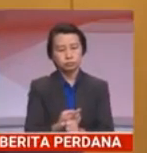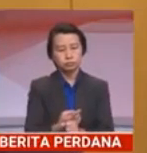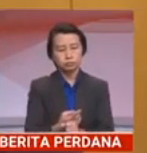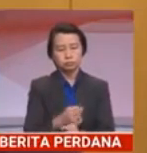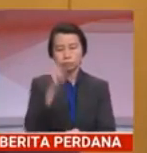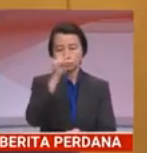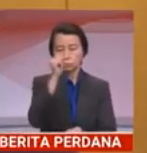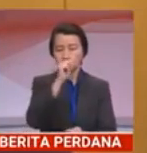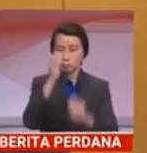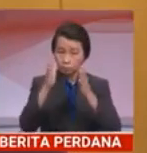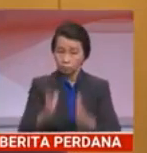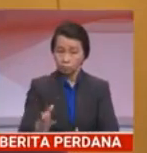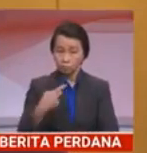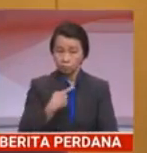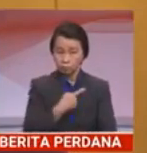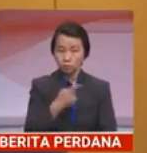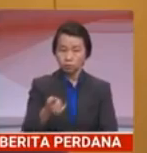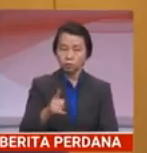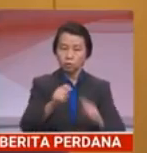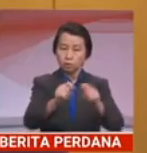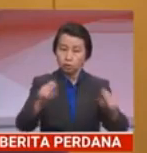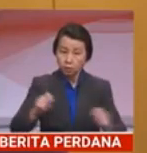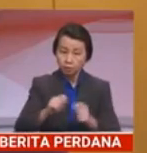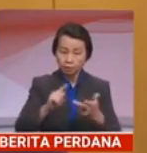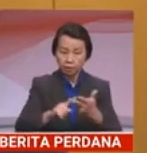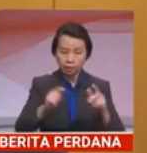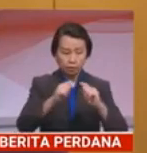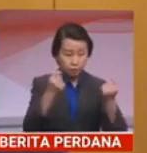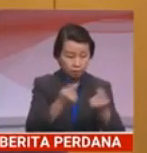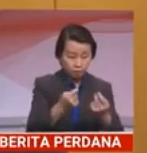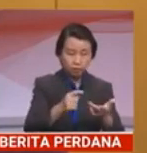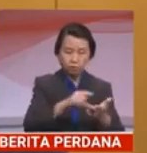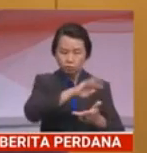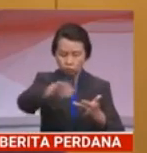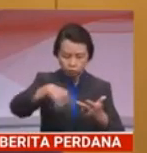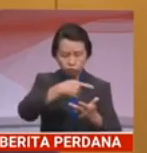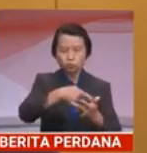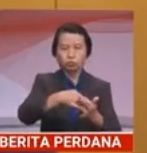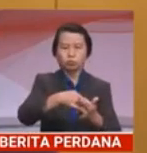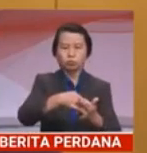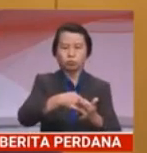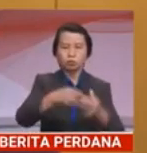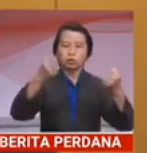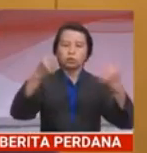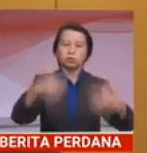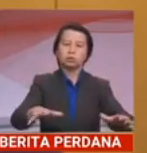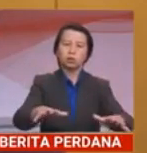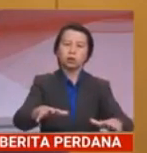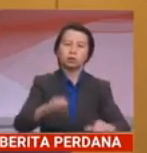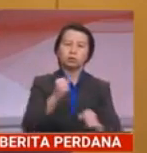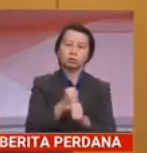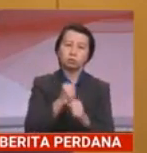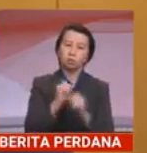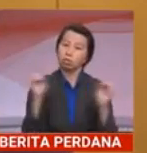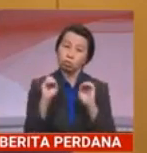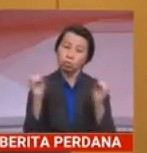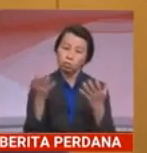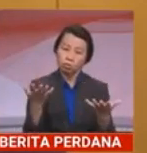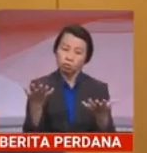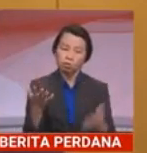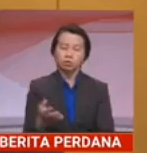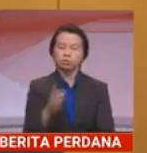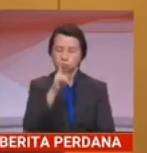artis kita, venue, production, kru semua hilang mata pencarian. Memang